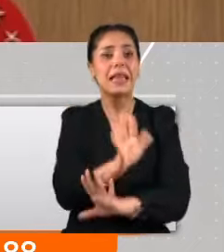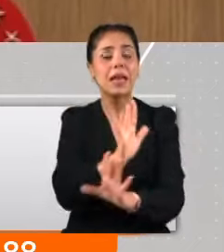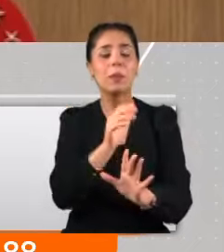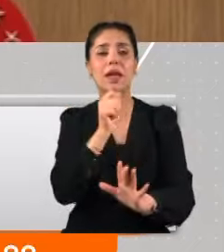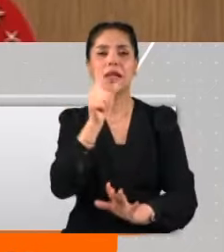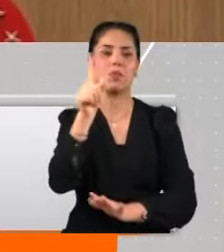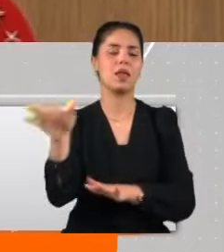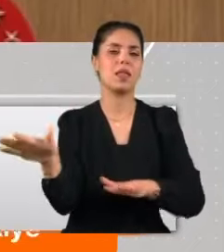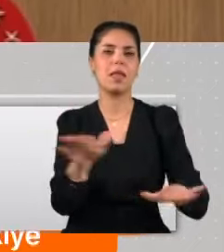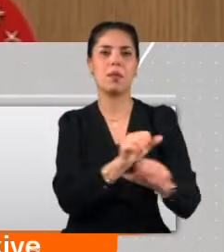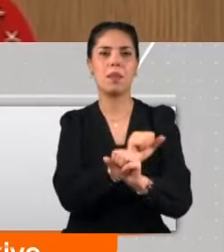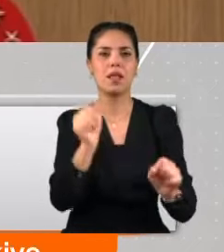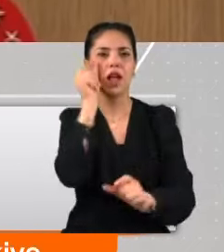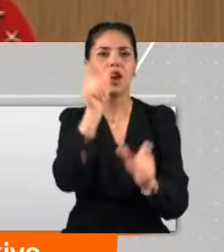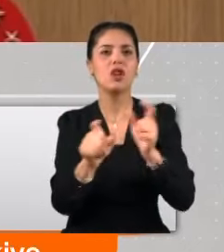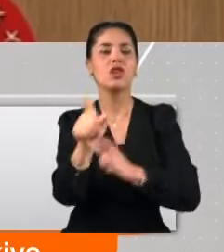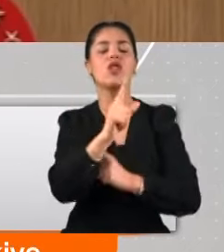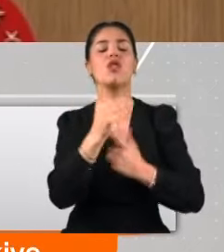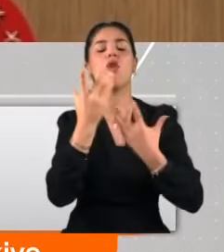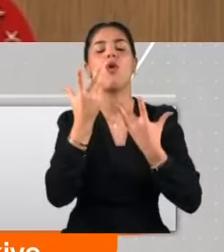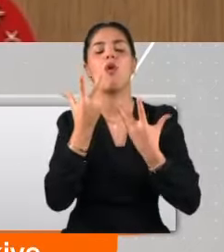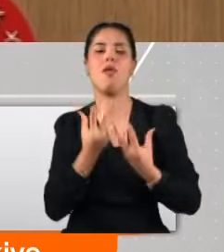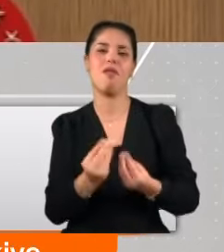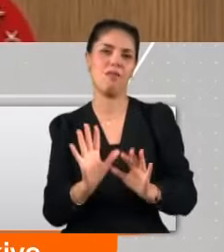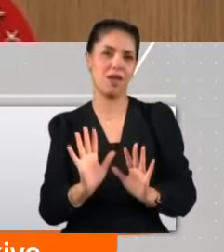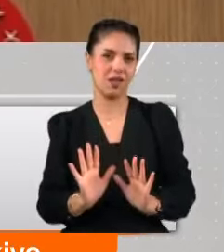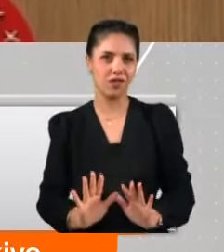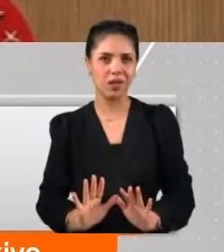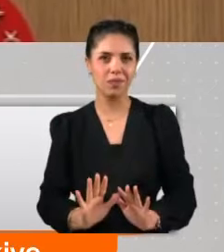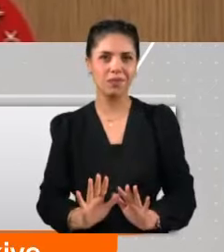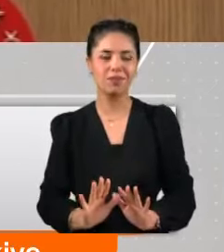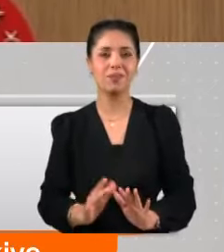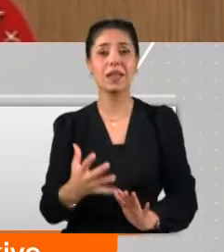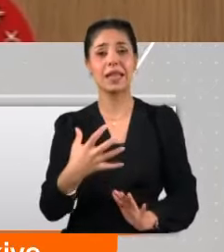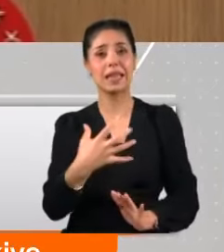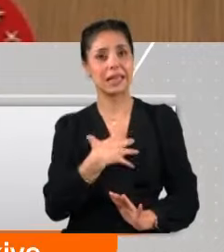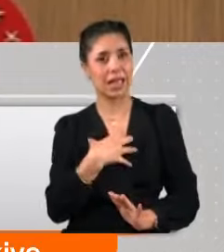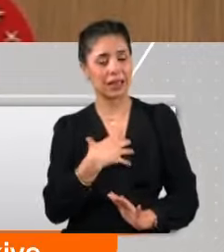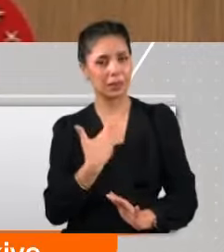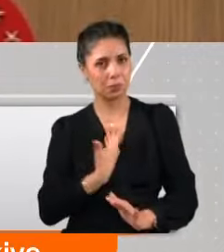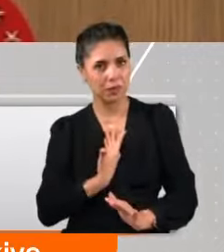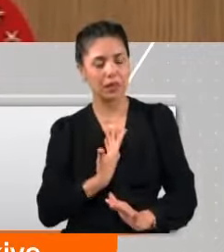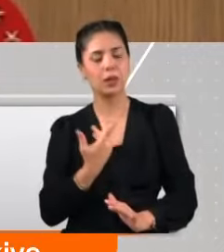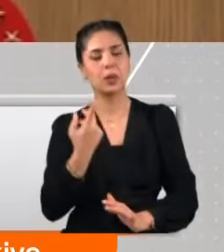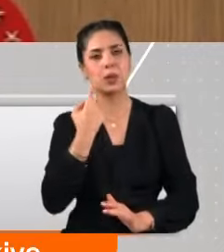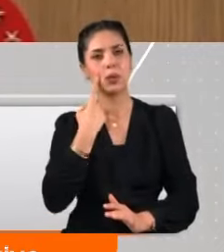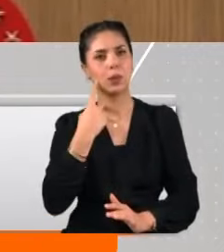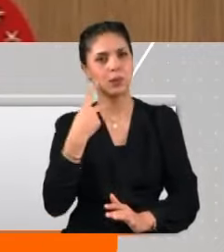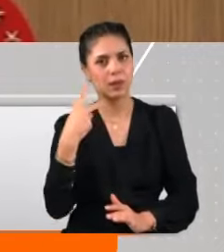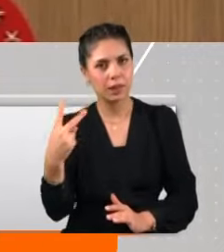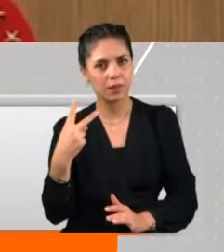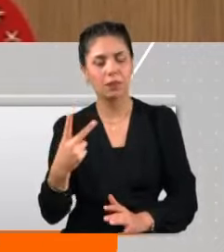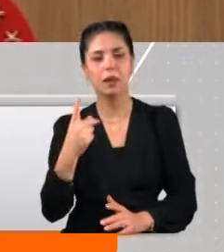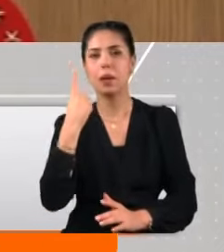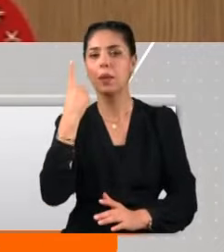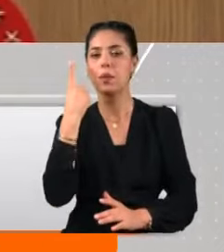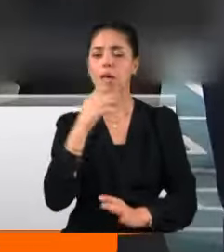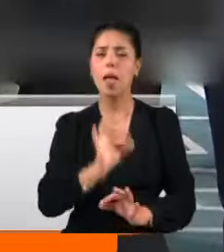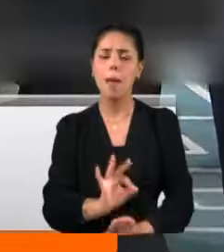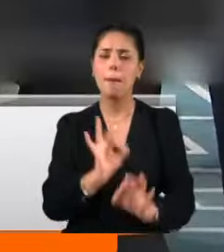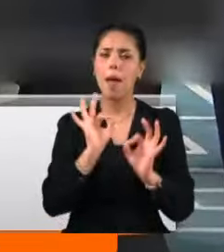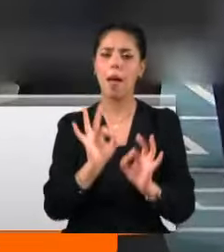hiçbir deprem zede kardeşimizi bırakmayacağız şahsımın ve hükümetimizin bir eli